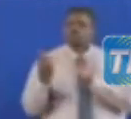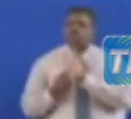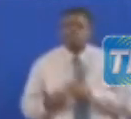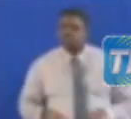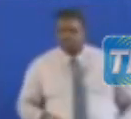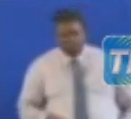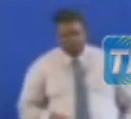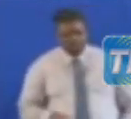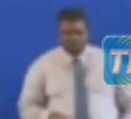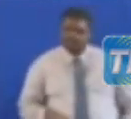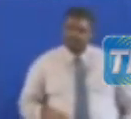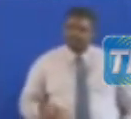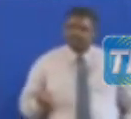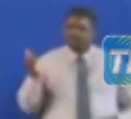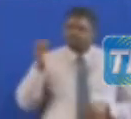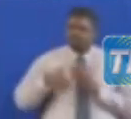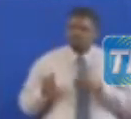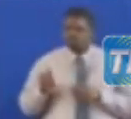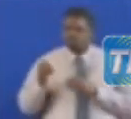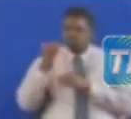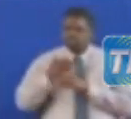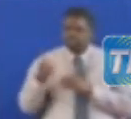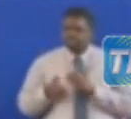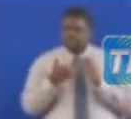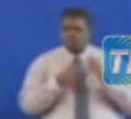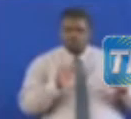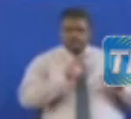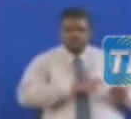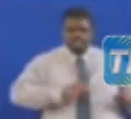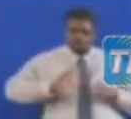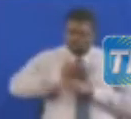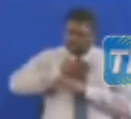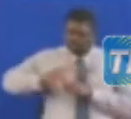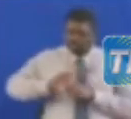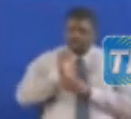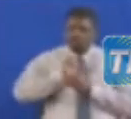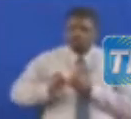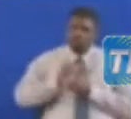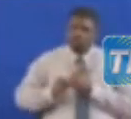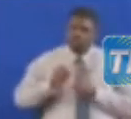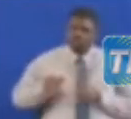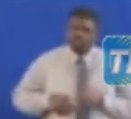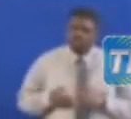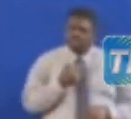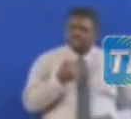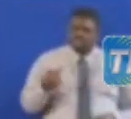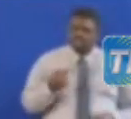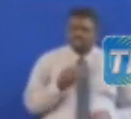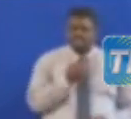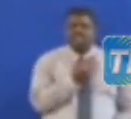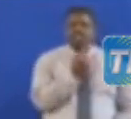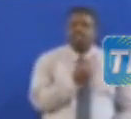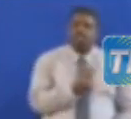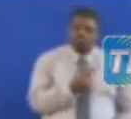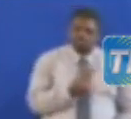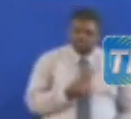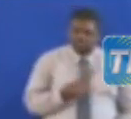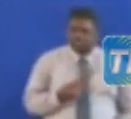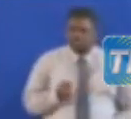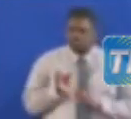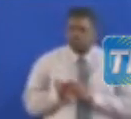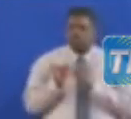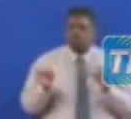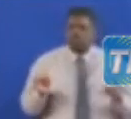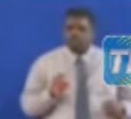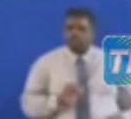2.56. Na kwa hitimisho, tutajenga kukamilisha na kukarabati ofisi za maafisa tarafa 31 ambapo